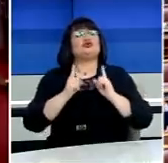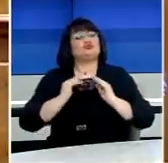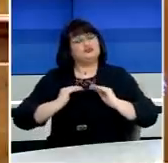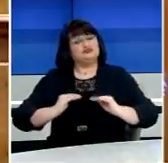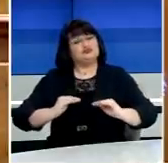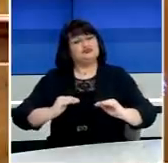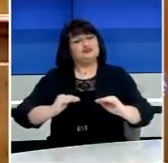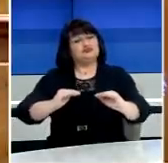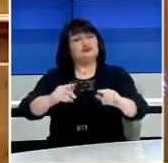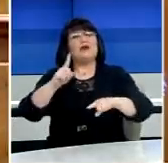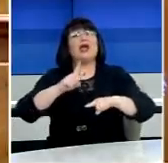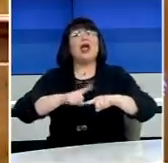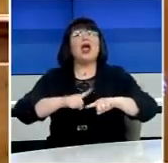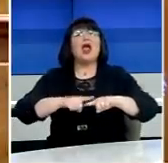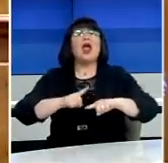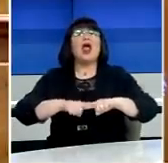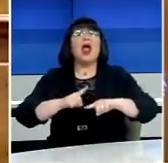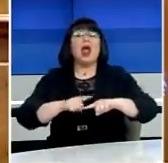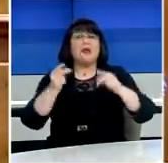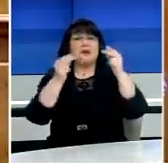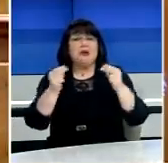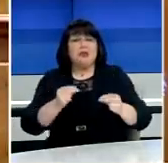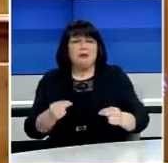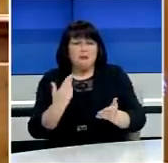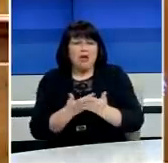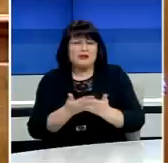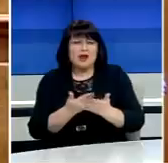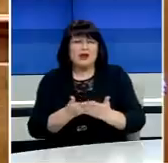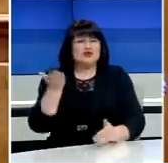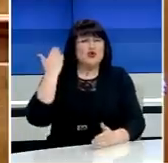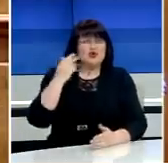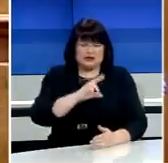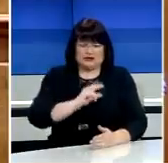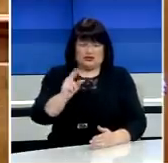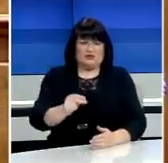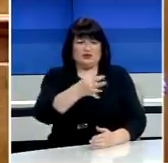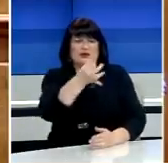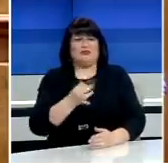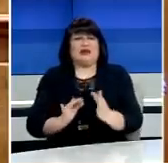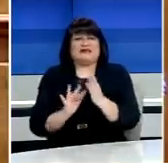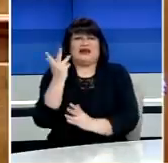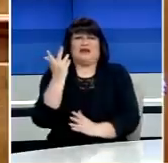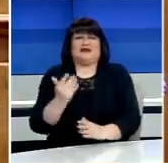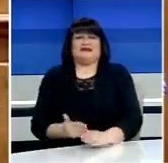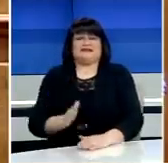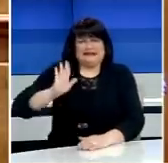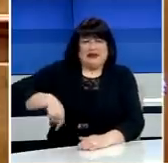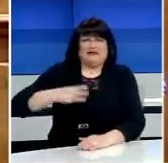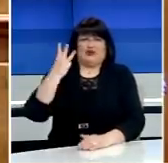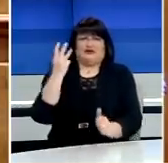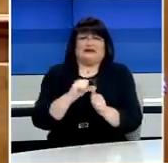σταθερότητας. Greek statistics και τότε, Greek statistics και τώρα. Και μας λέτε ότι είχαμε ανάπτυξη το τελευταίο